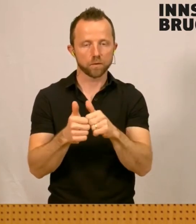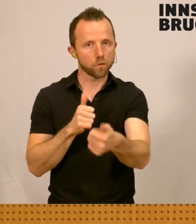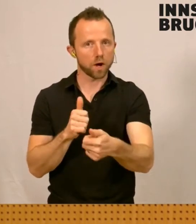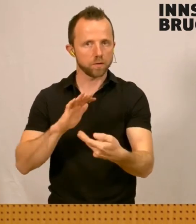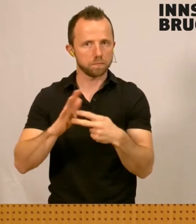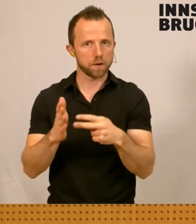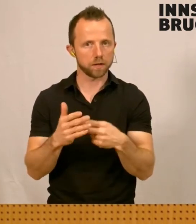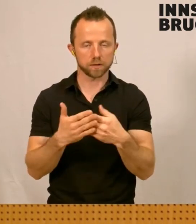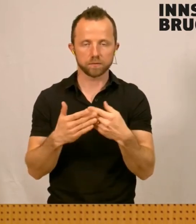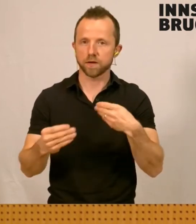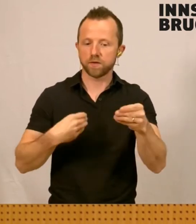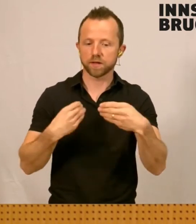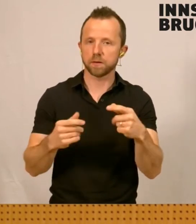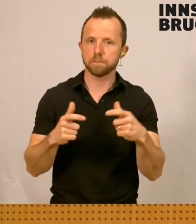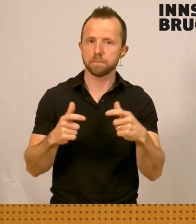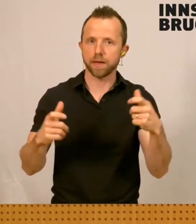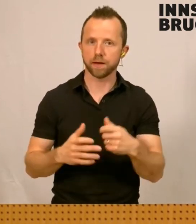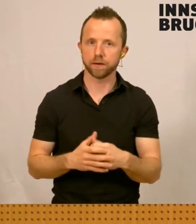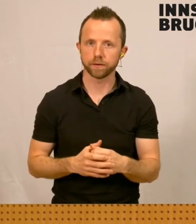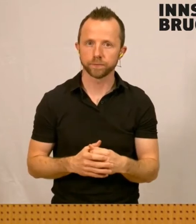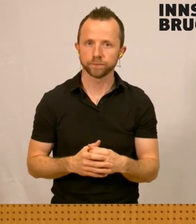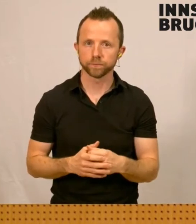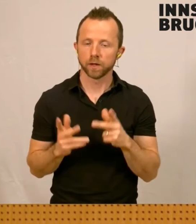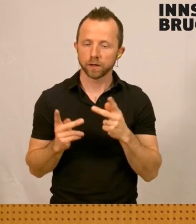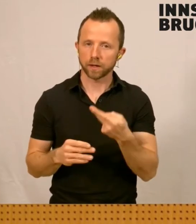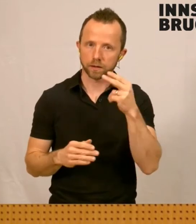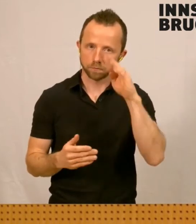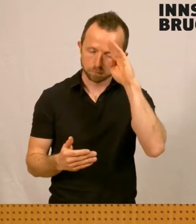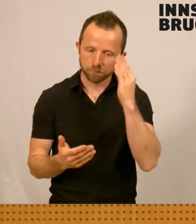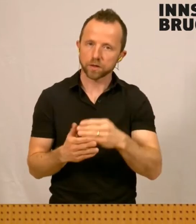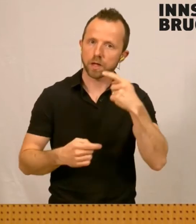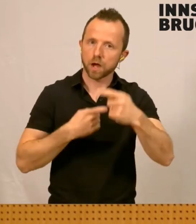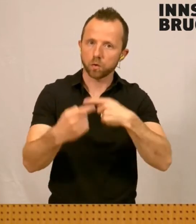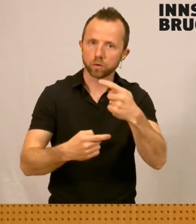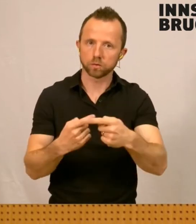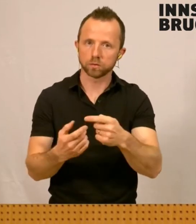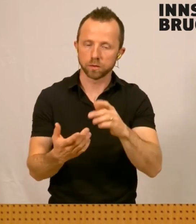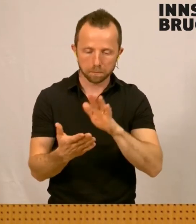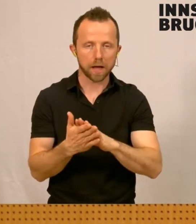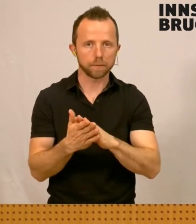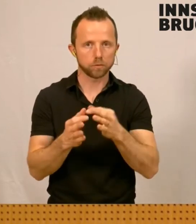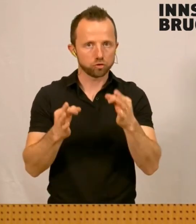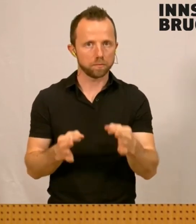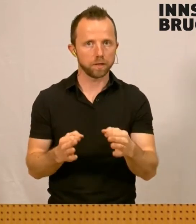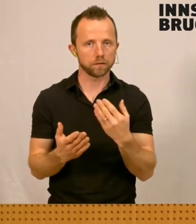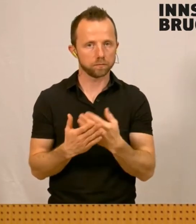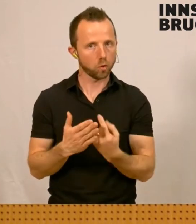die Flexibilität. Verlässlichkeit und Kontinuität sind in höherem Maße gegeben.